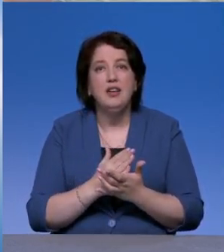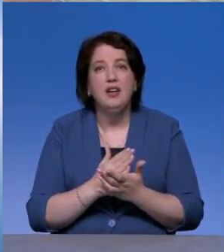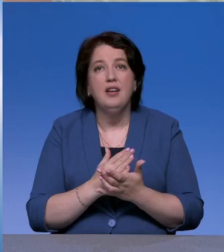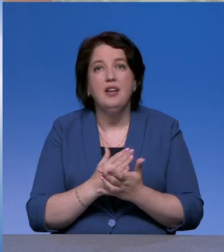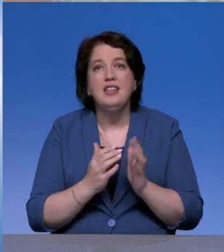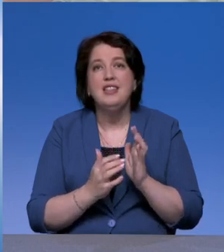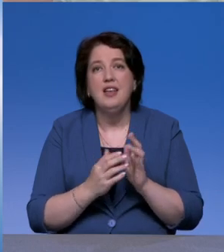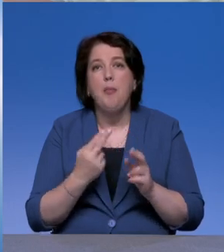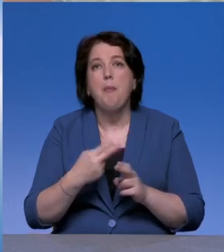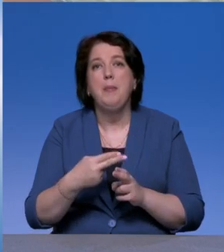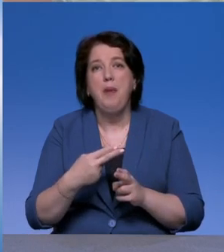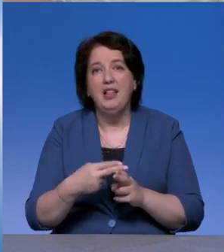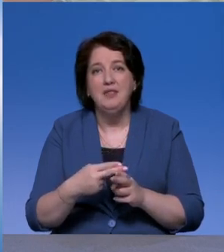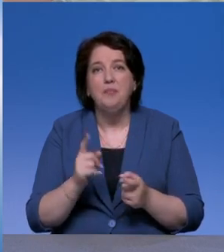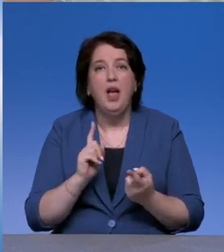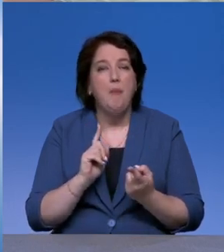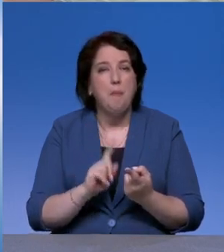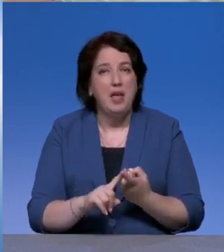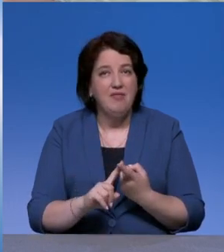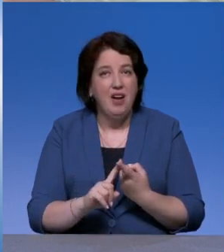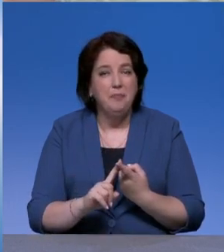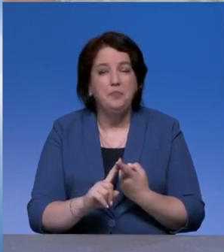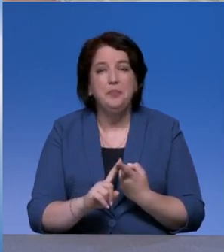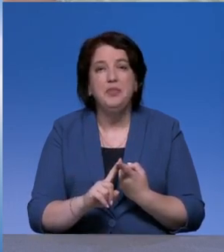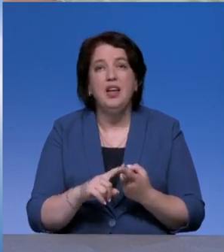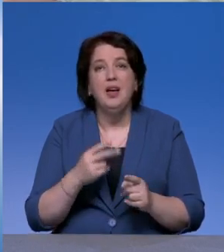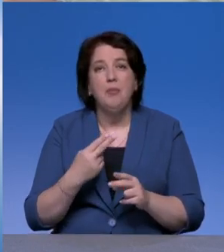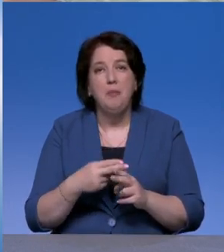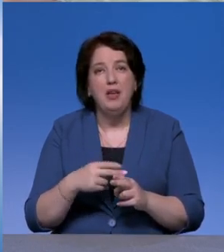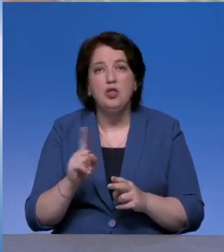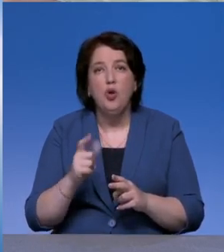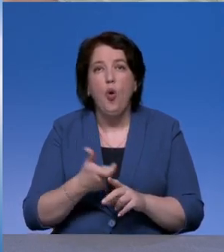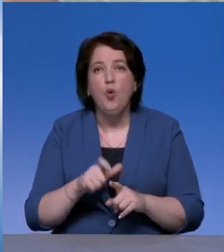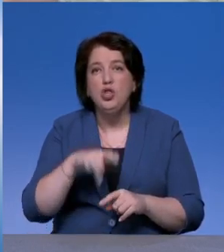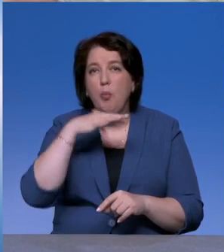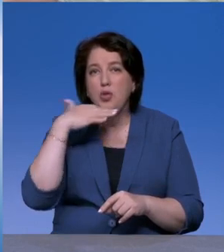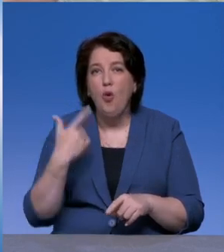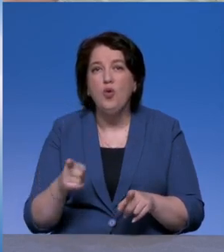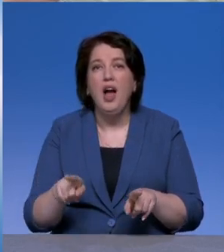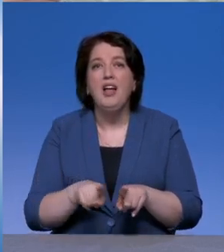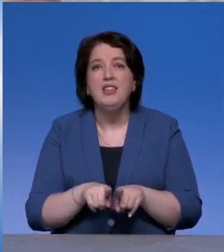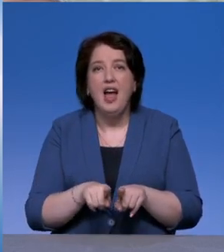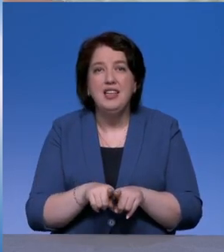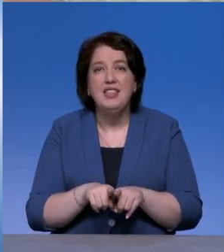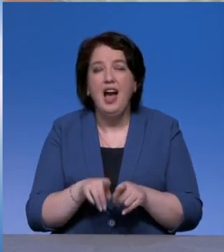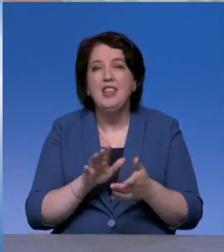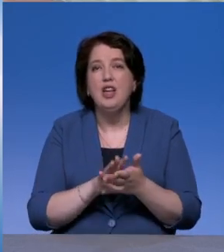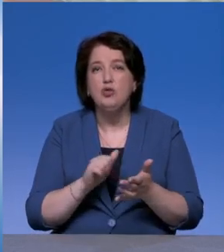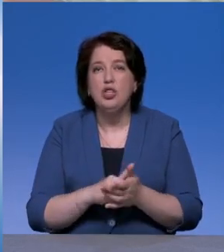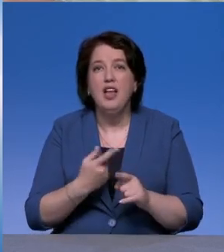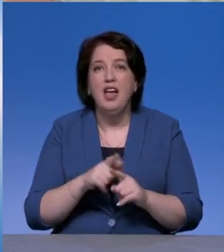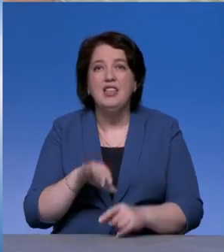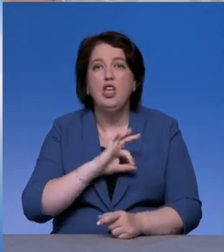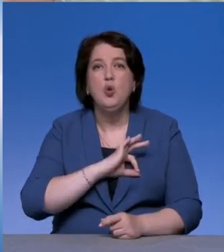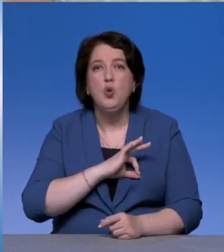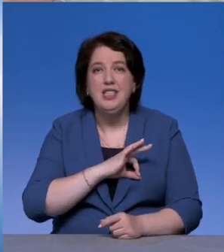недостатков, препятствий. Первое препятствие – это то, что очень много таких нарушителей – это юридические лица. То есть